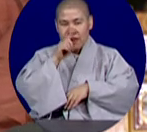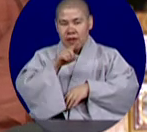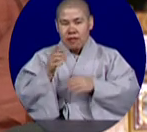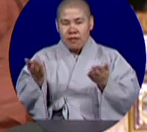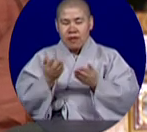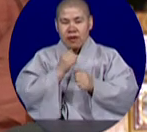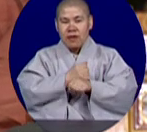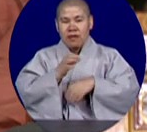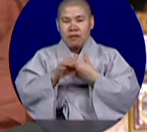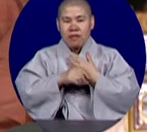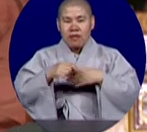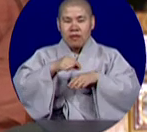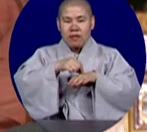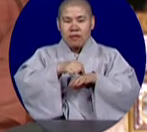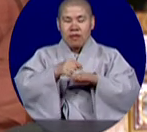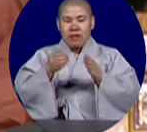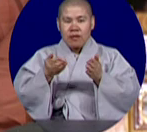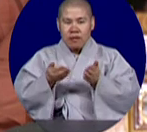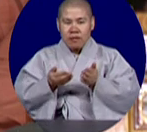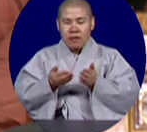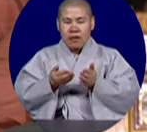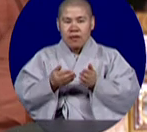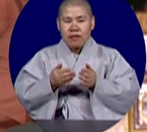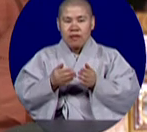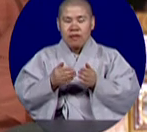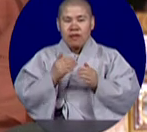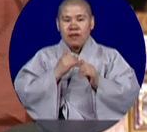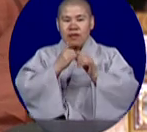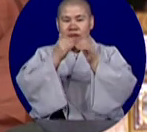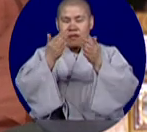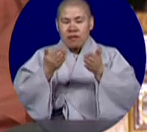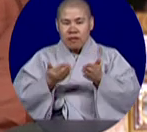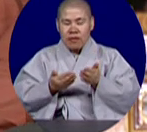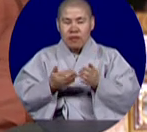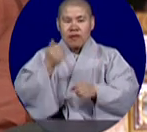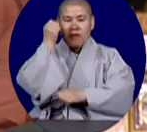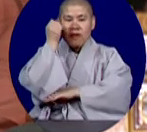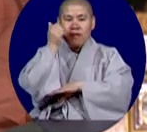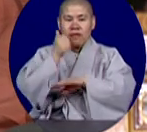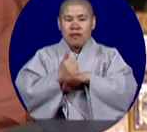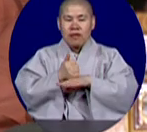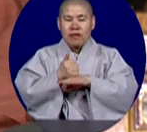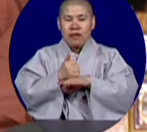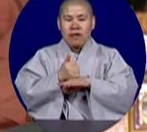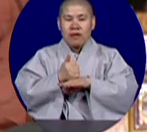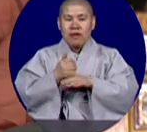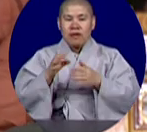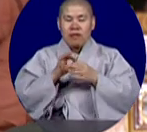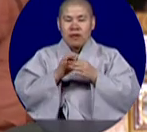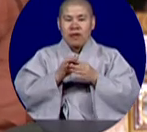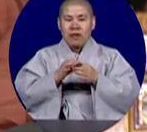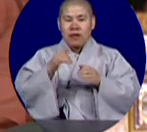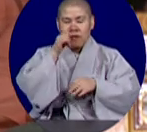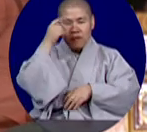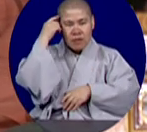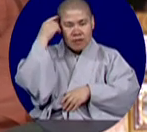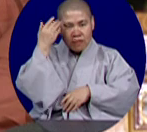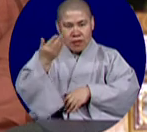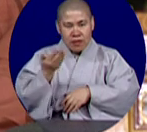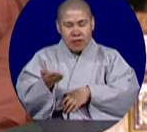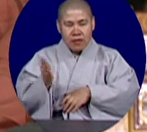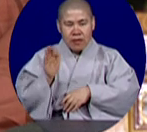벌 받고 좋은 짓 하면 상 받느냐, 인과에 떨어지느냐 이렇게 물었어요. 그러니까 자기가 그때 대답을